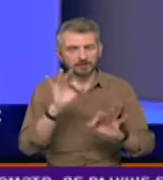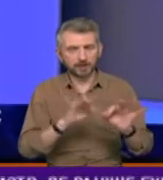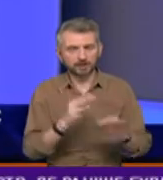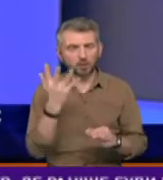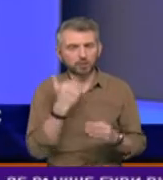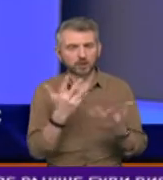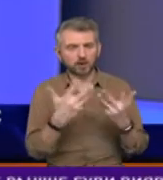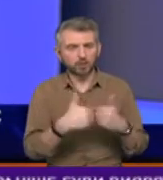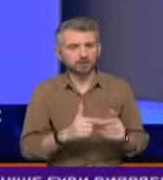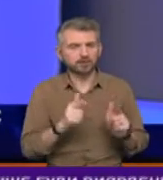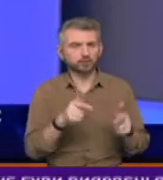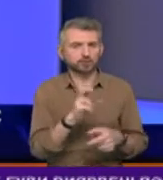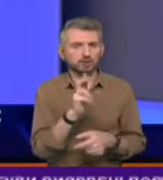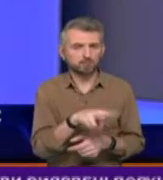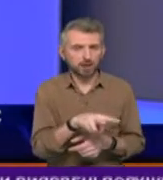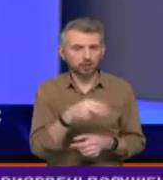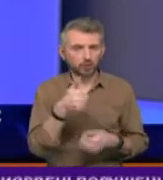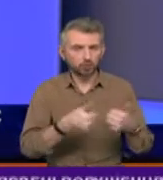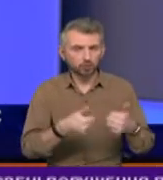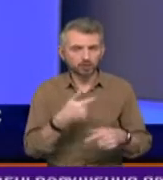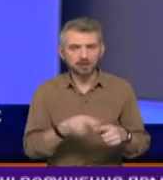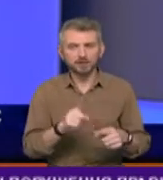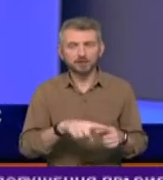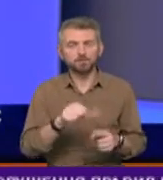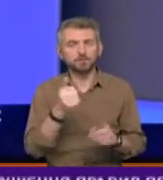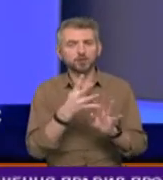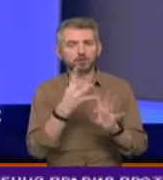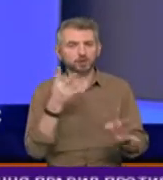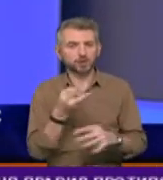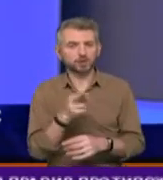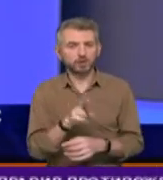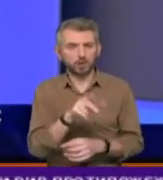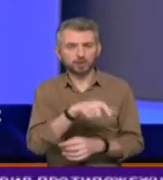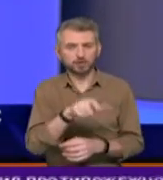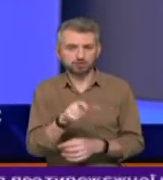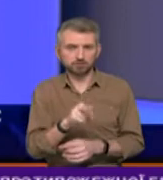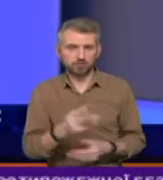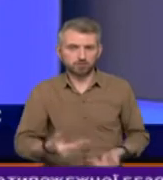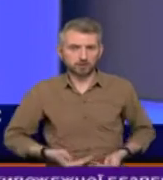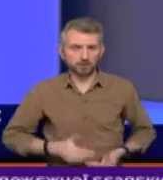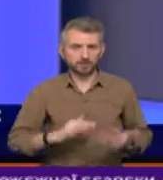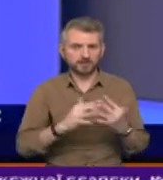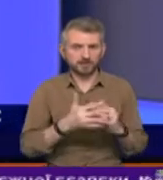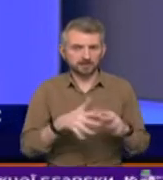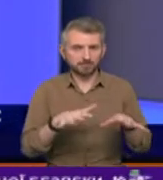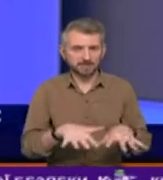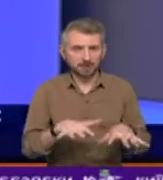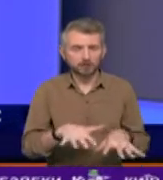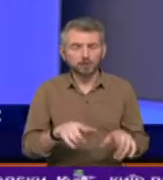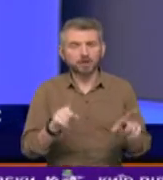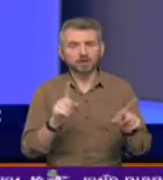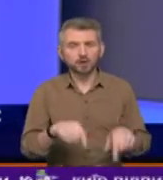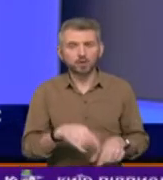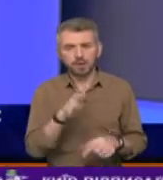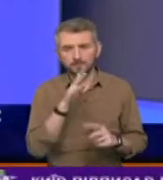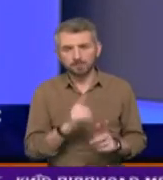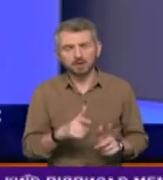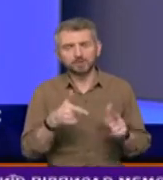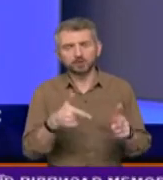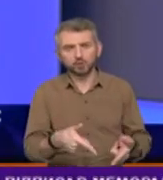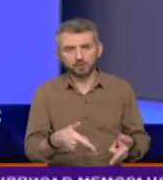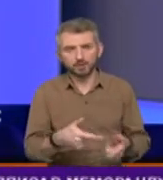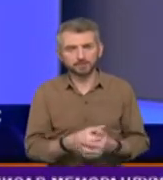проведення ЗНО та особливостями реєстрації ЗНО у цьому році. Після чого натискаємо галочку з порядком проведення ЗНО «Ознайомлена»